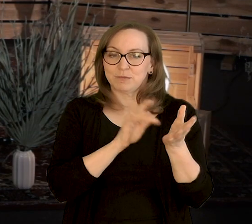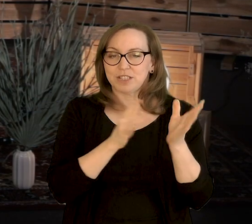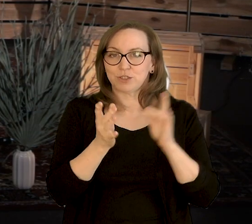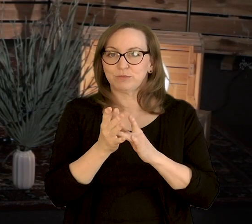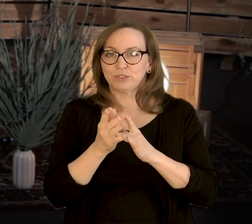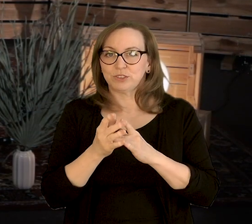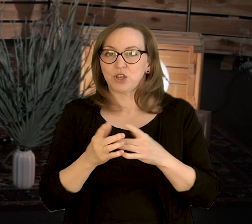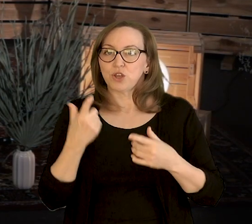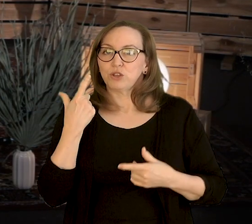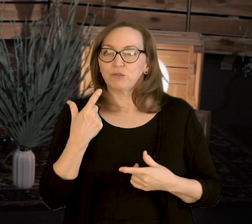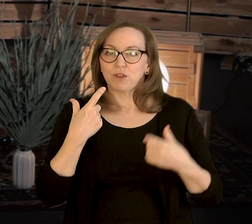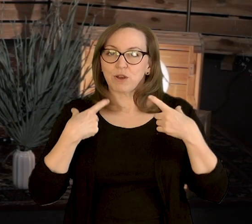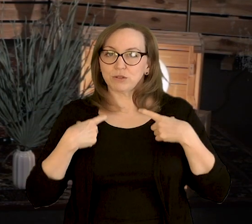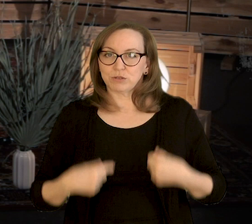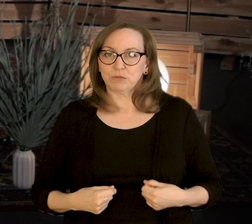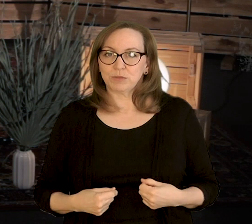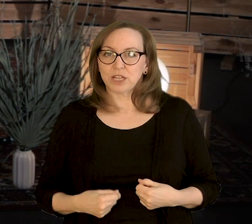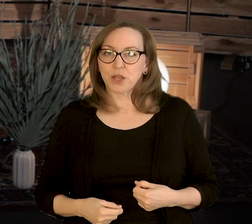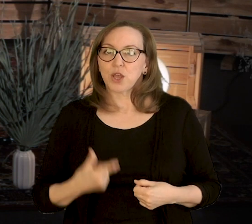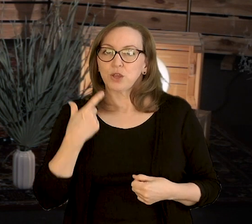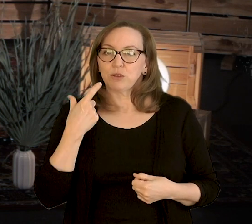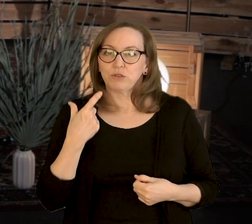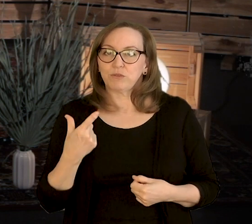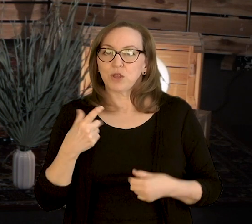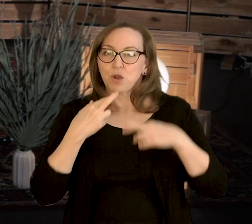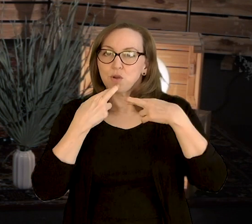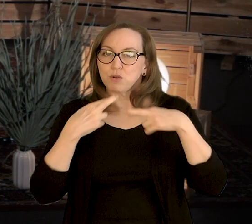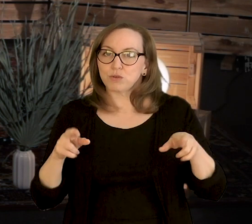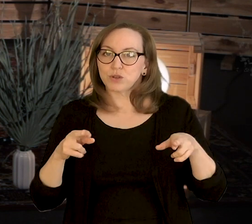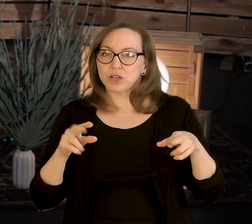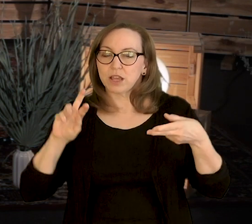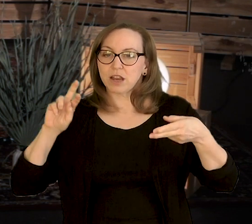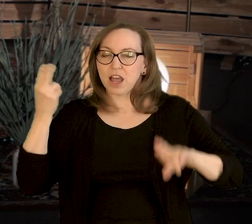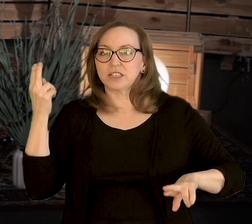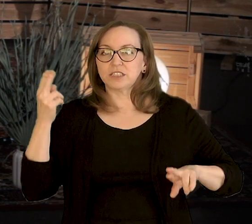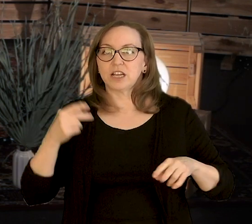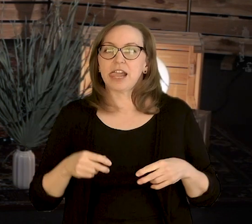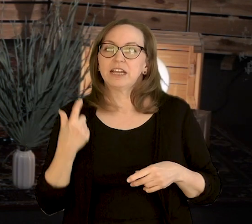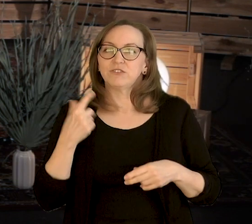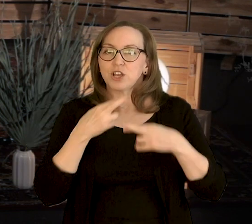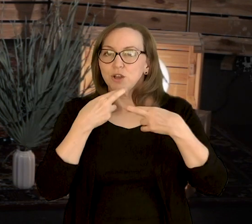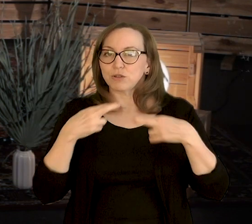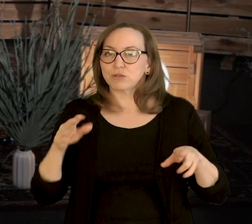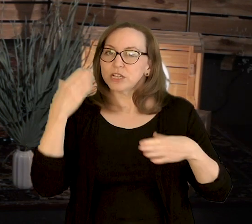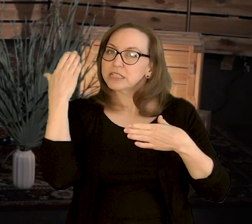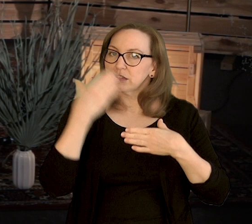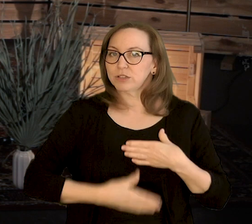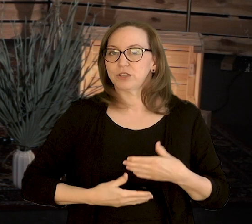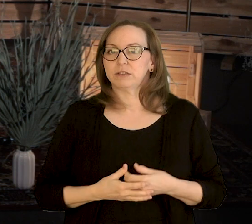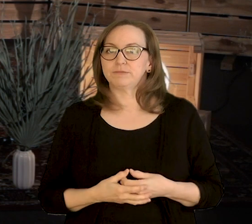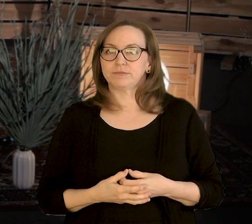Dwóch ludzi, dwie różne reakcje i dwa różne